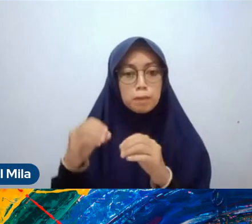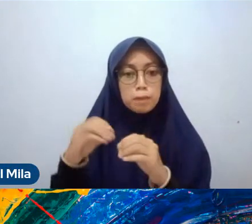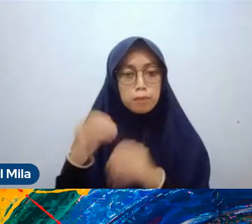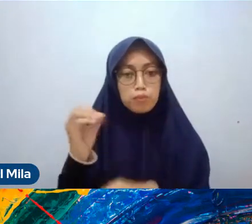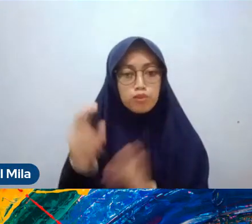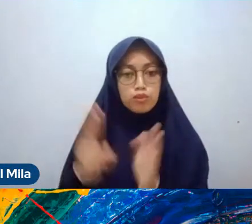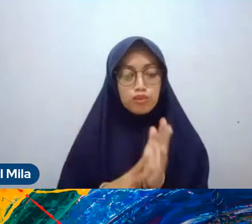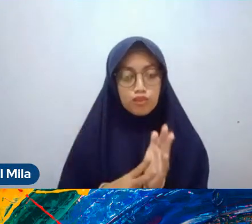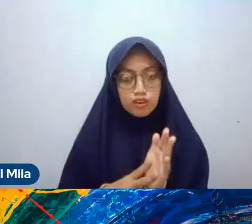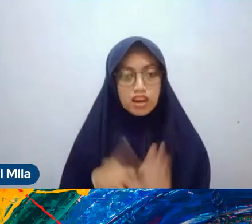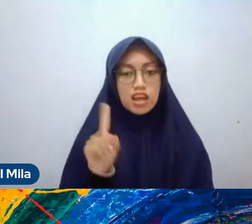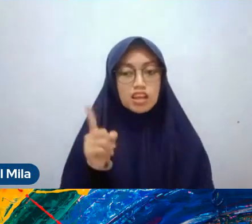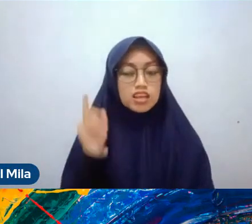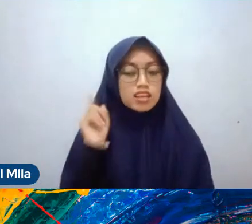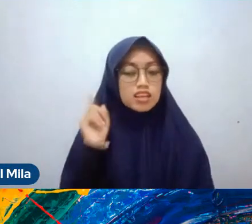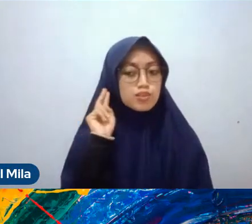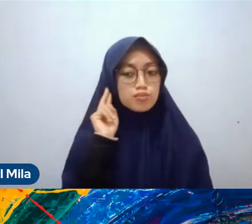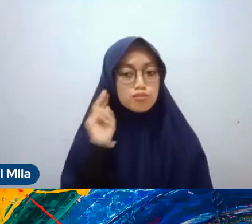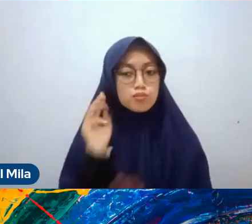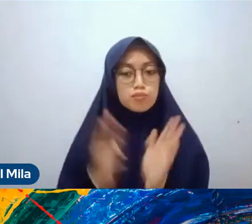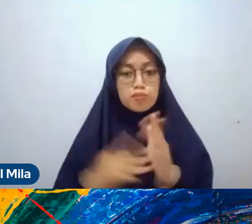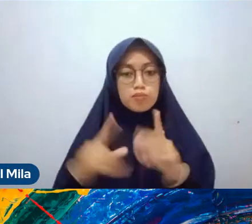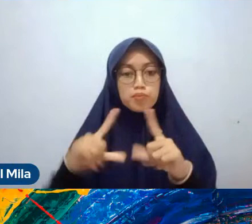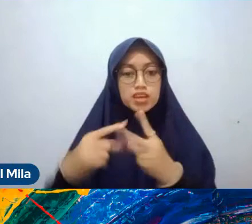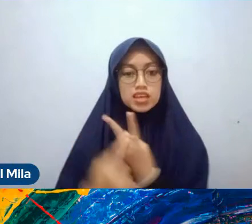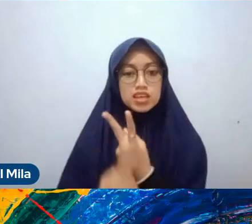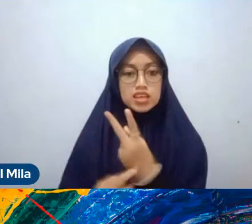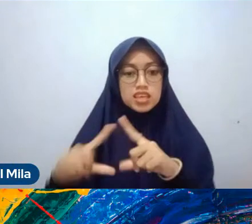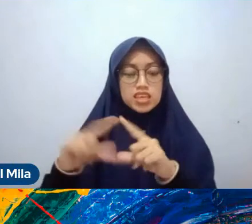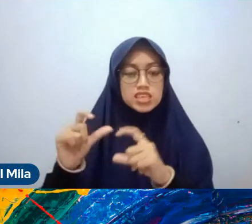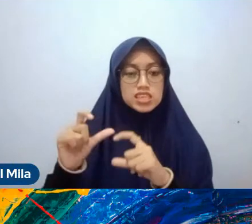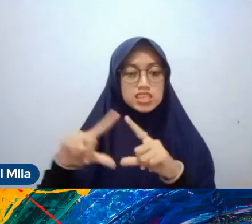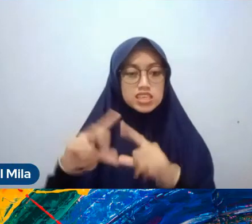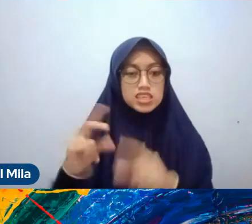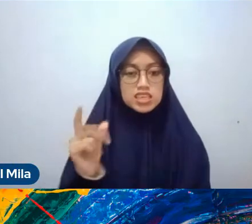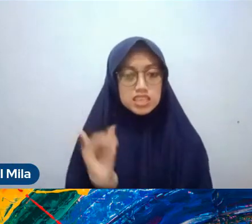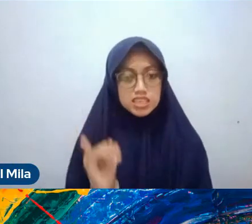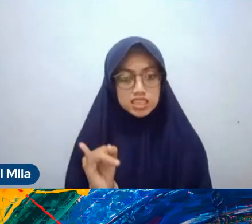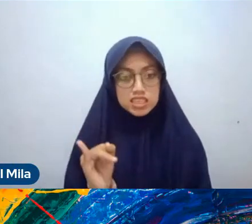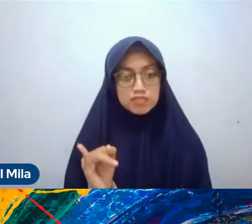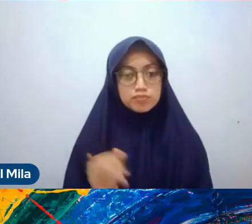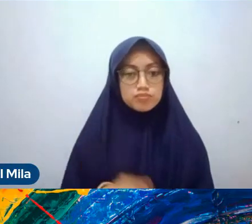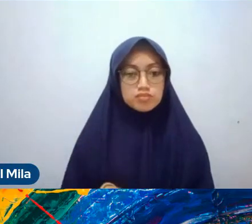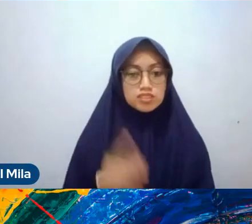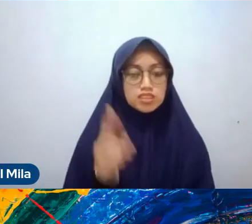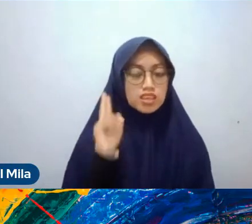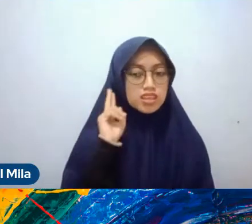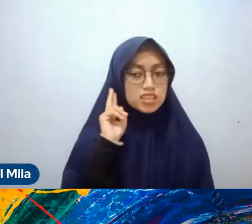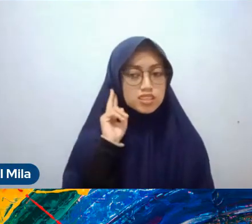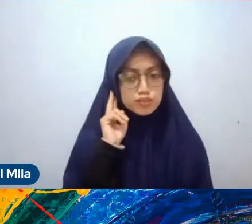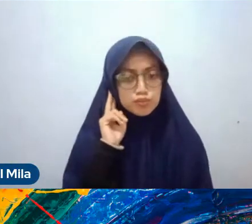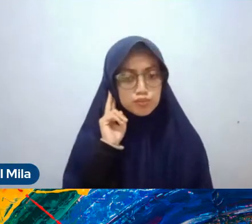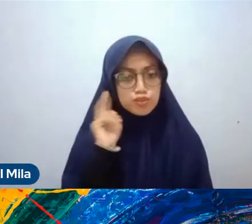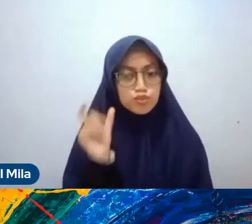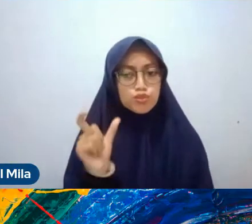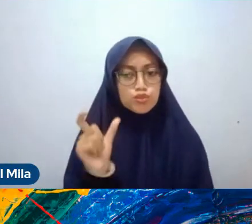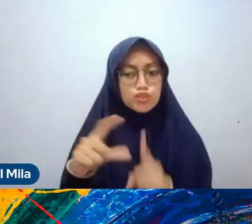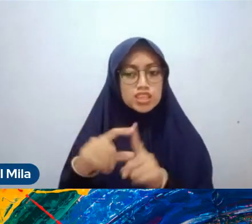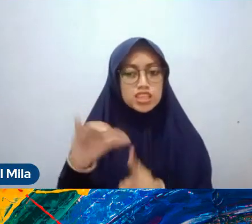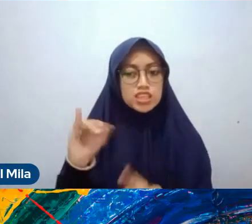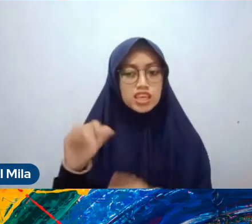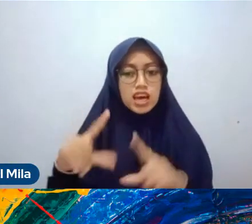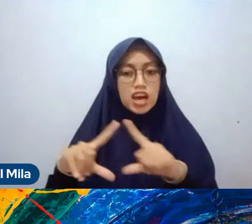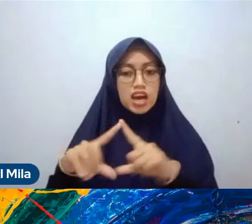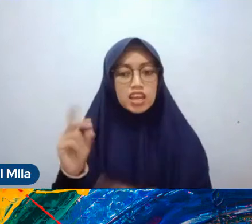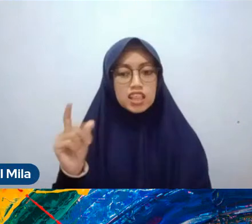Maya Sari Atari dari Sumedang, Jawa Barat. Ada Udi, ini Ibu Udi ya, Ibu Udi Arti dari